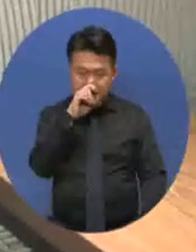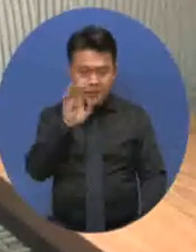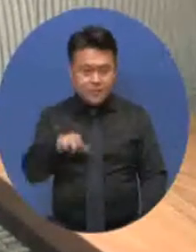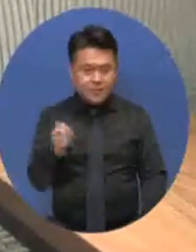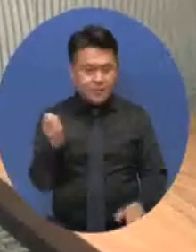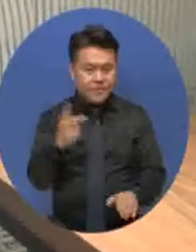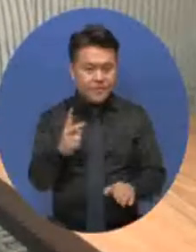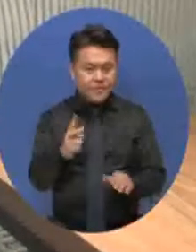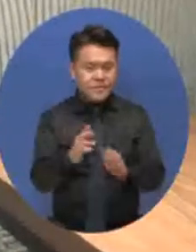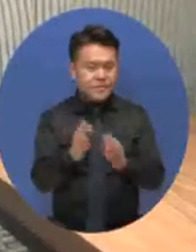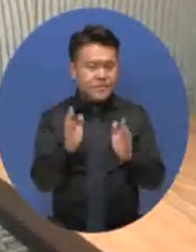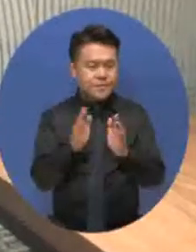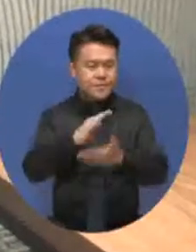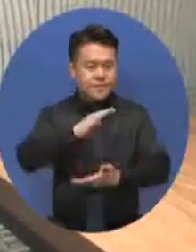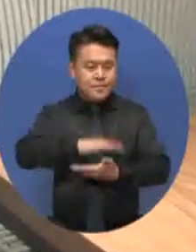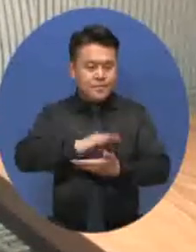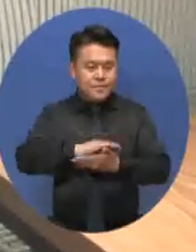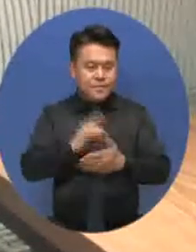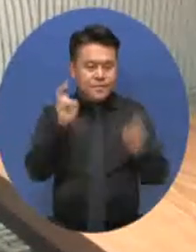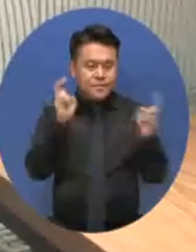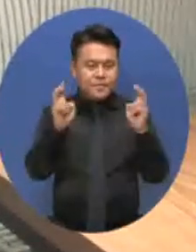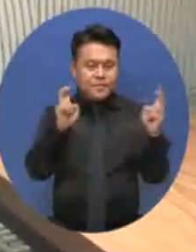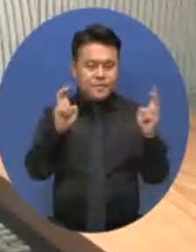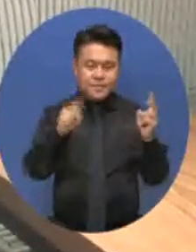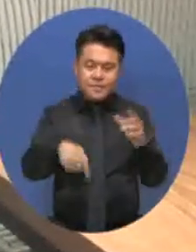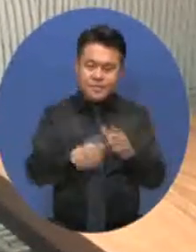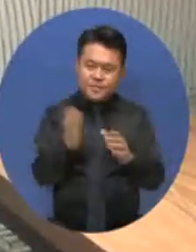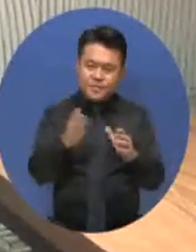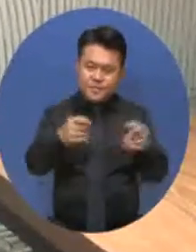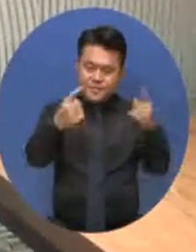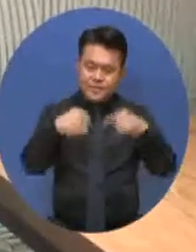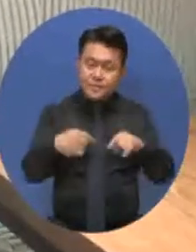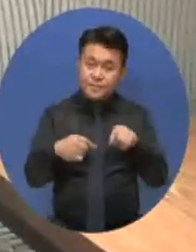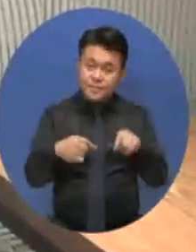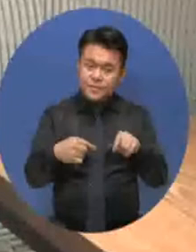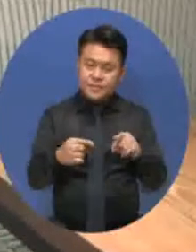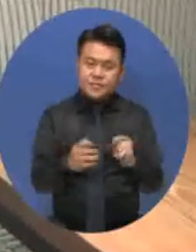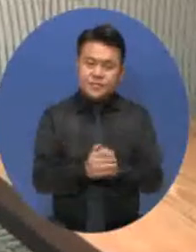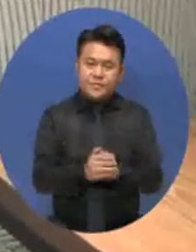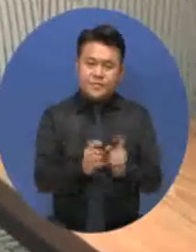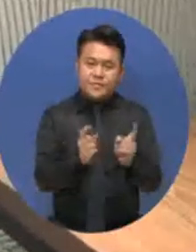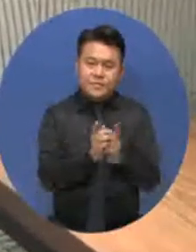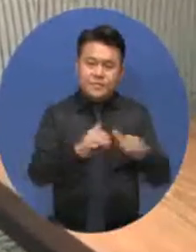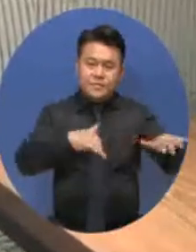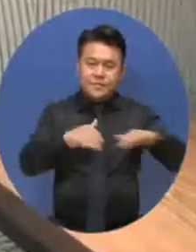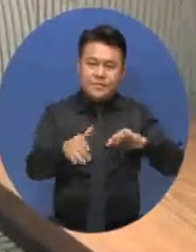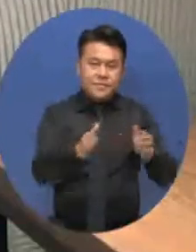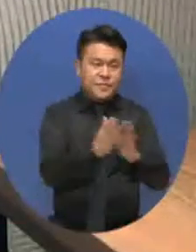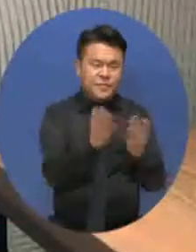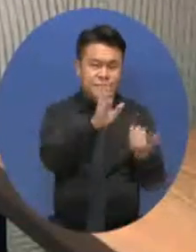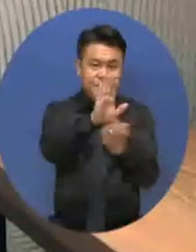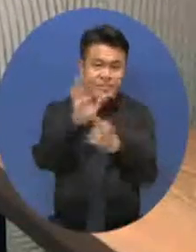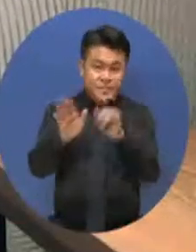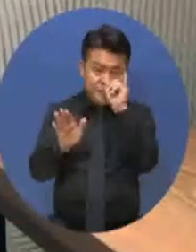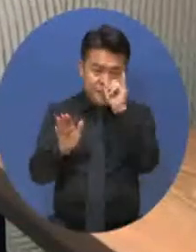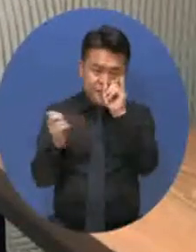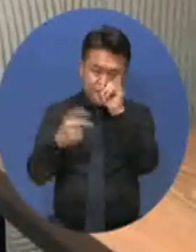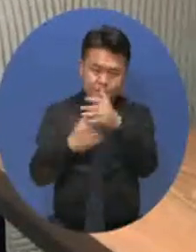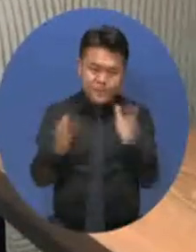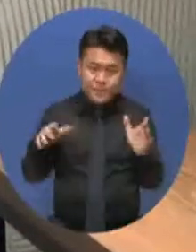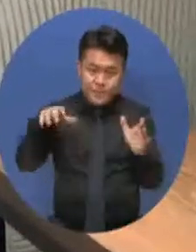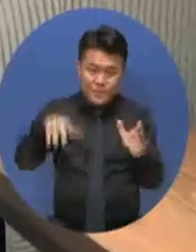출판사 100여 개의 출판사가 함께 참여해서 오프라인에서는 거리 도서전을 진행하고